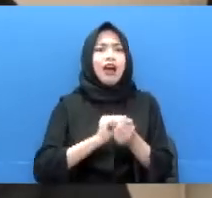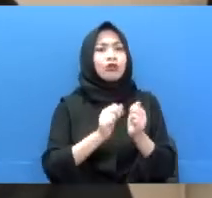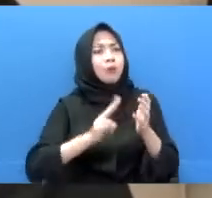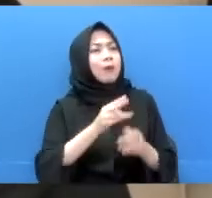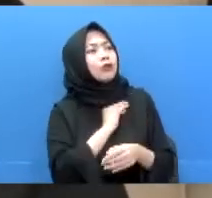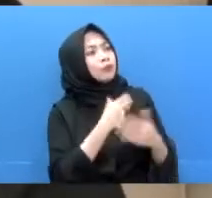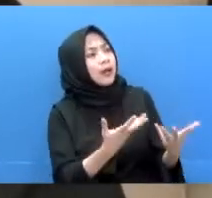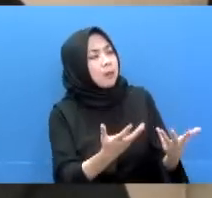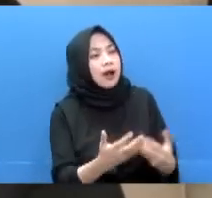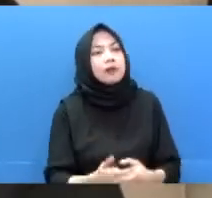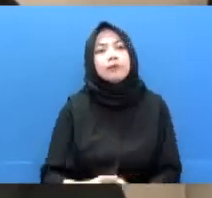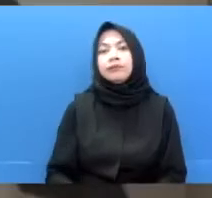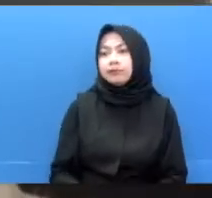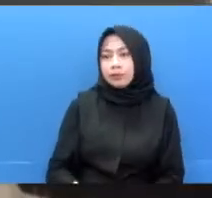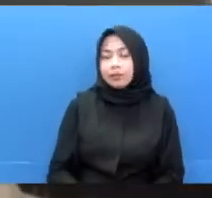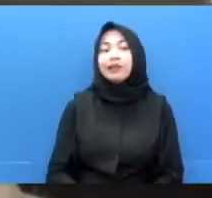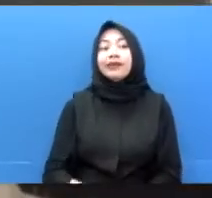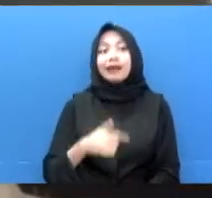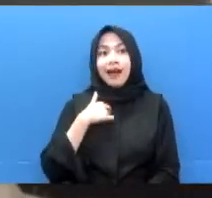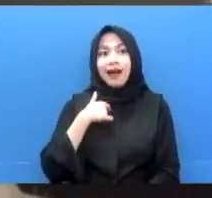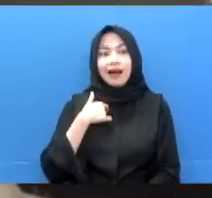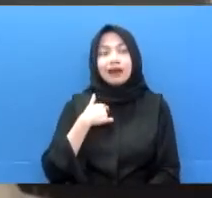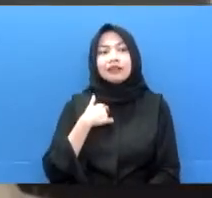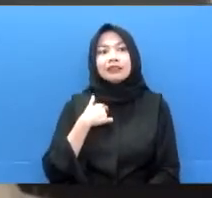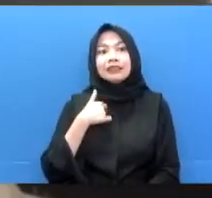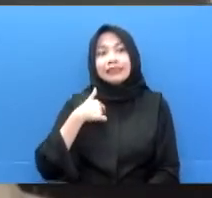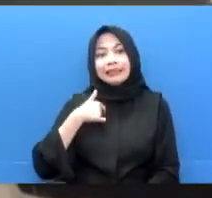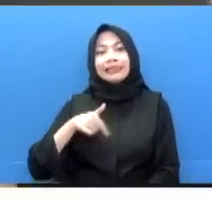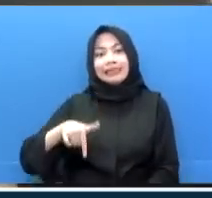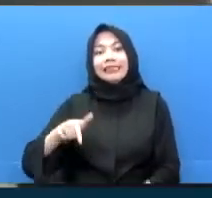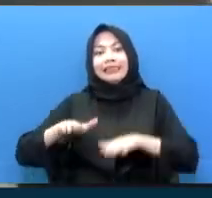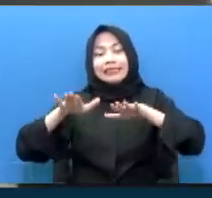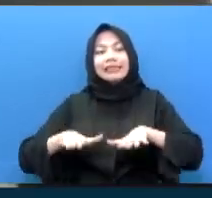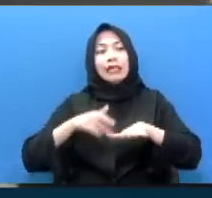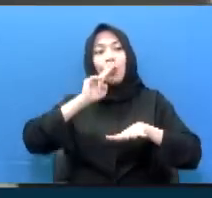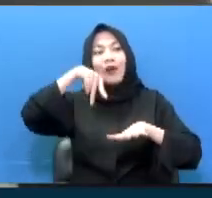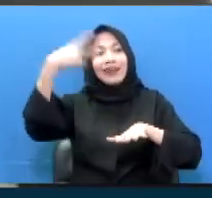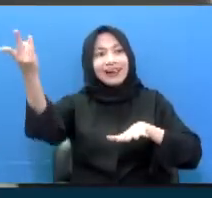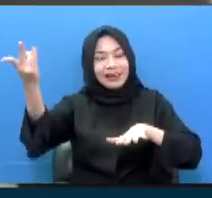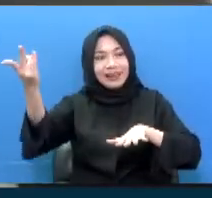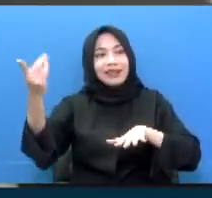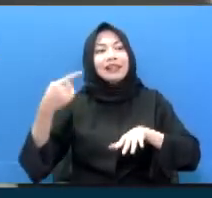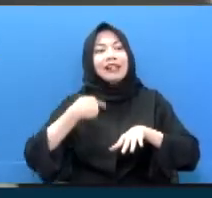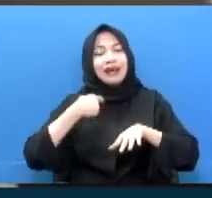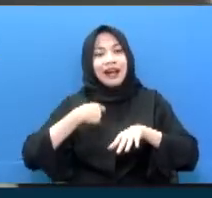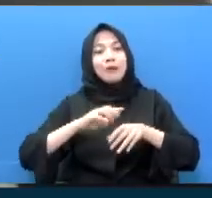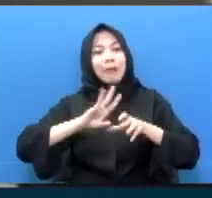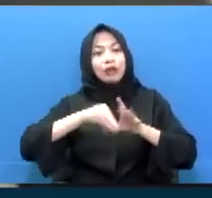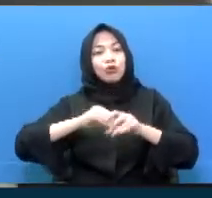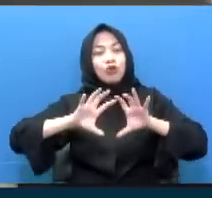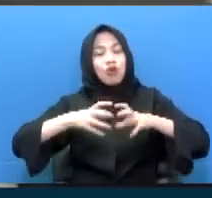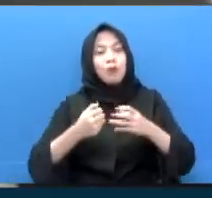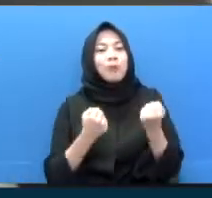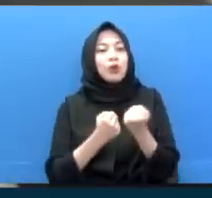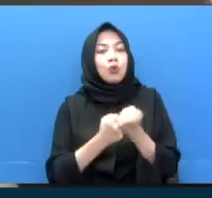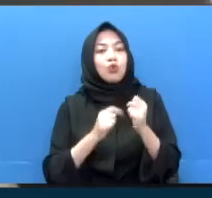begini mas saya kan kebetulan ada di luar negeri cuman kami Intens di dalam grup pembela sakatatal